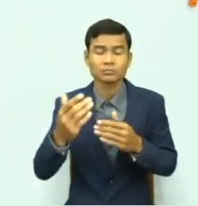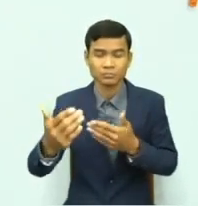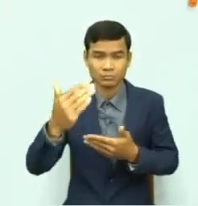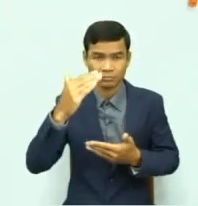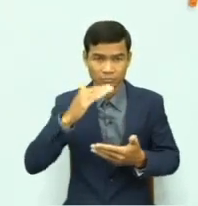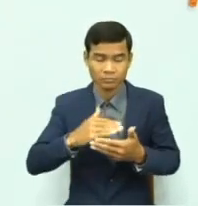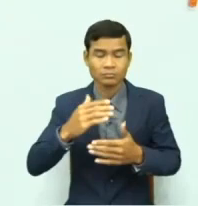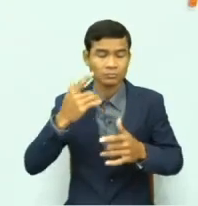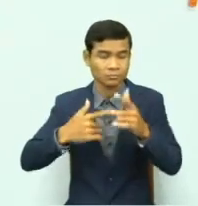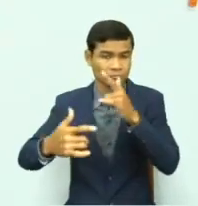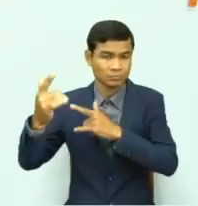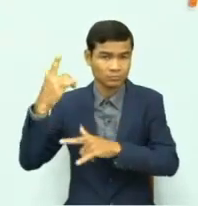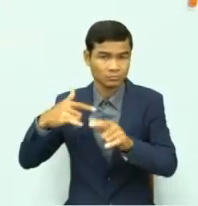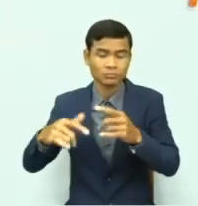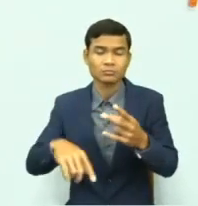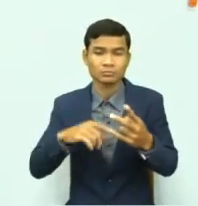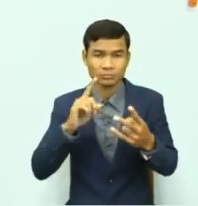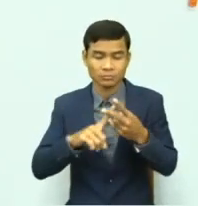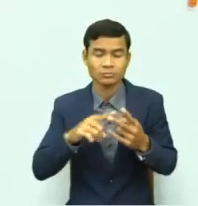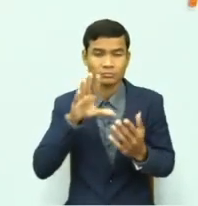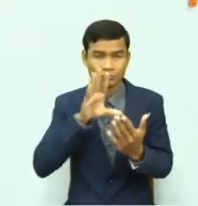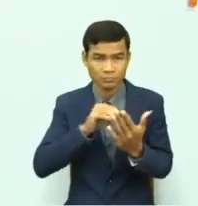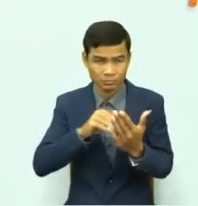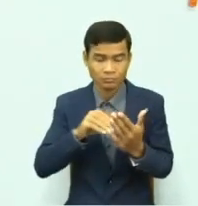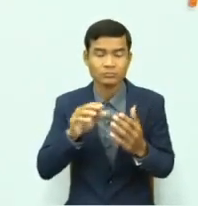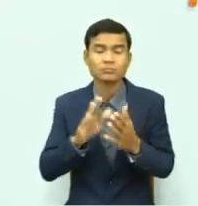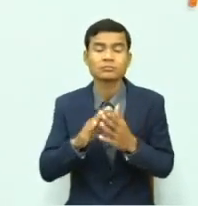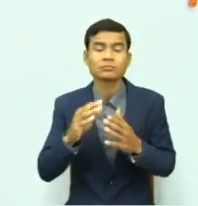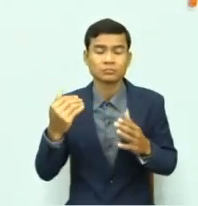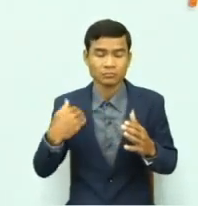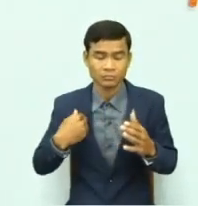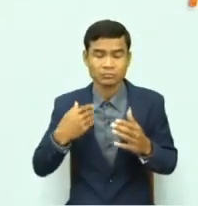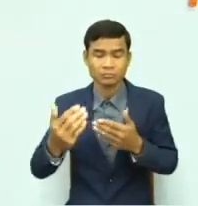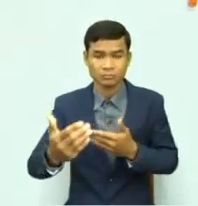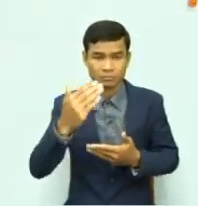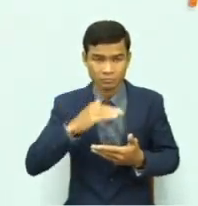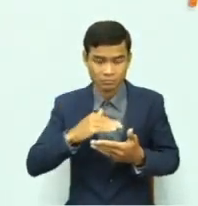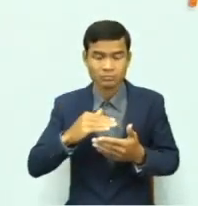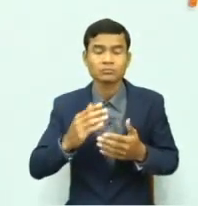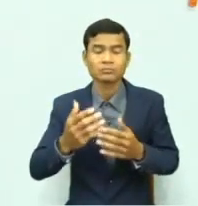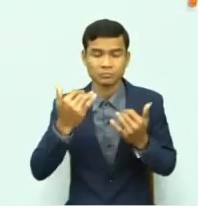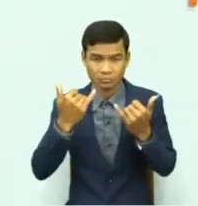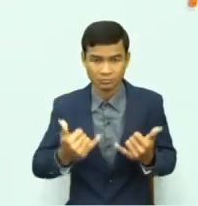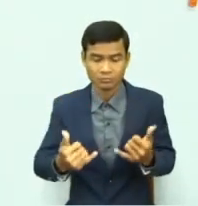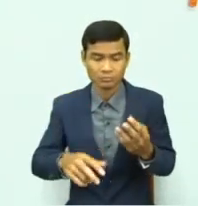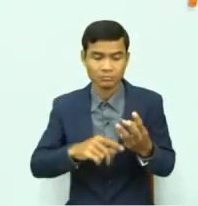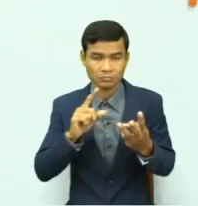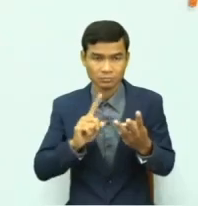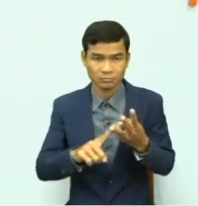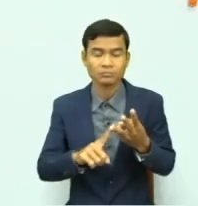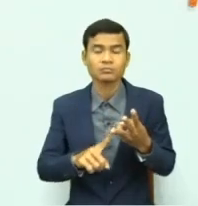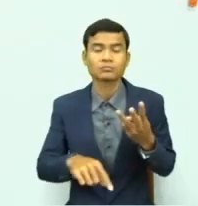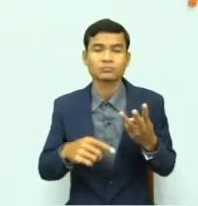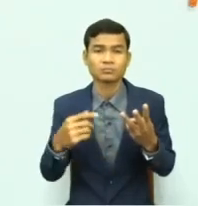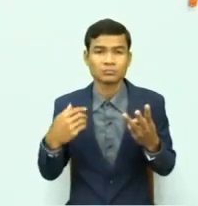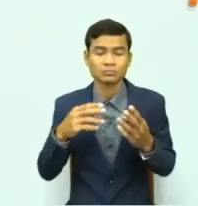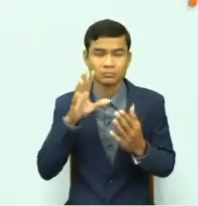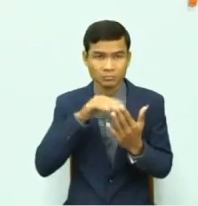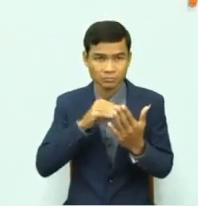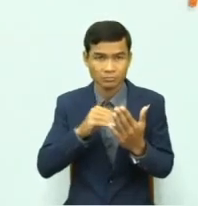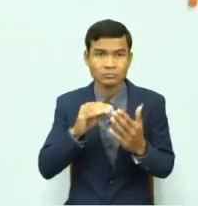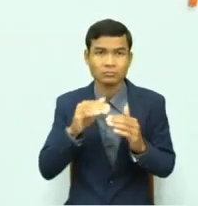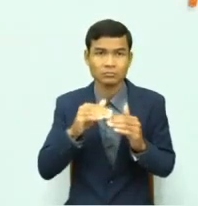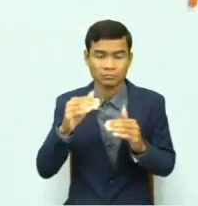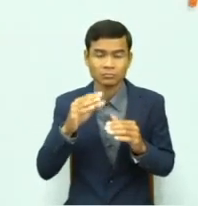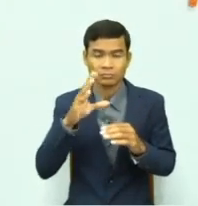bà ọp ti bí mê sâu càng lớn nì dê âm bí xa mất tập hò bắt chụp bàn. Chà bà ọp ti bấy mê sâu càng lớn